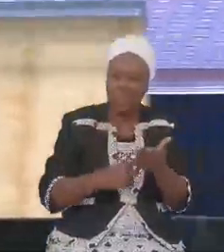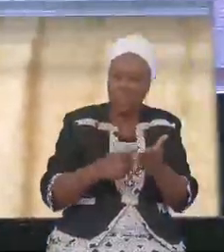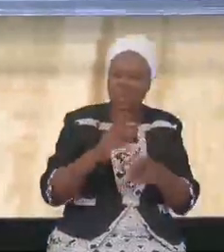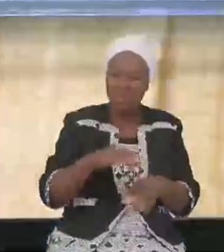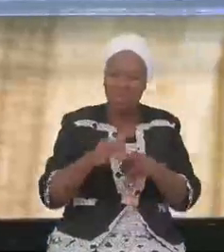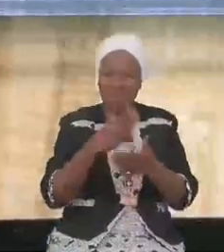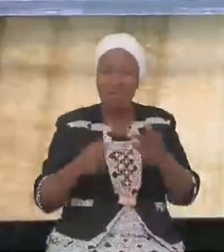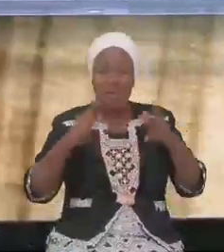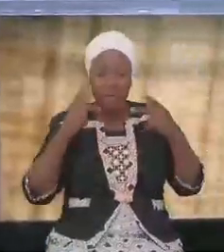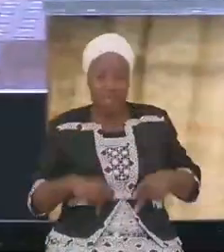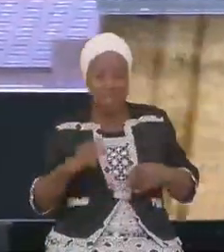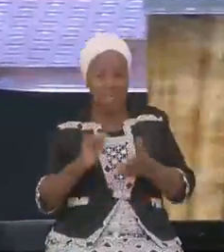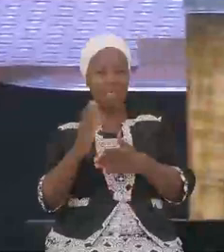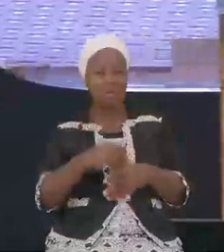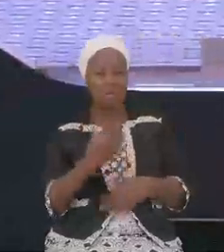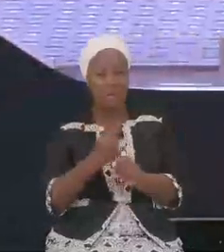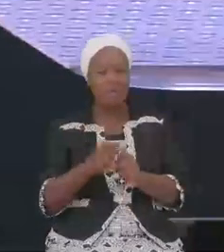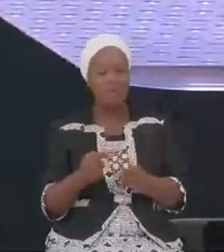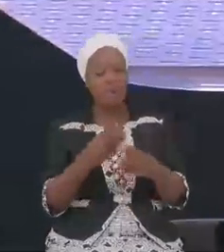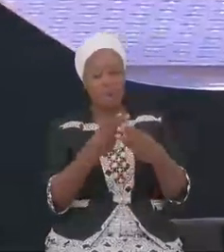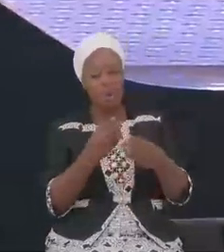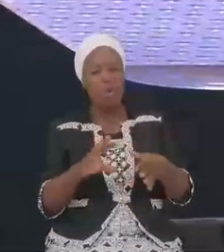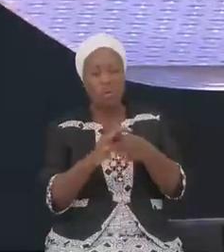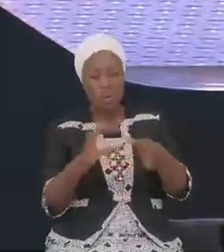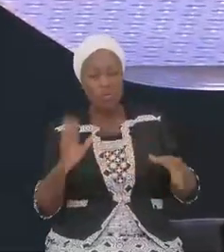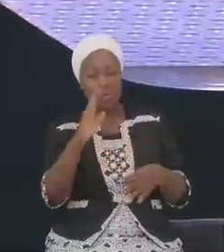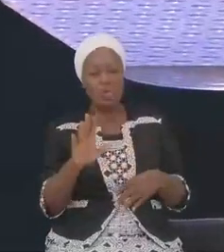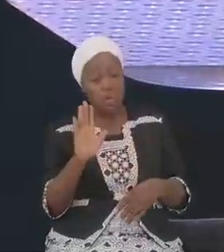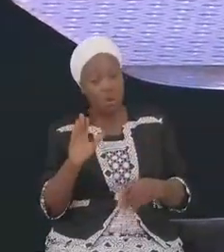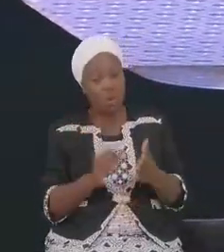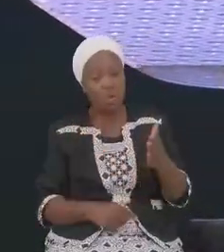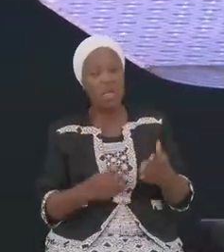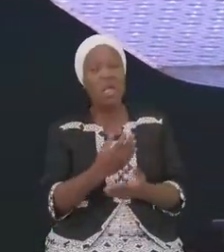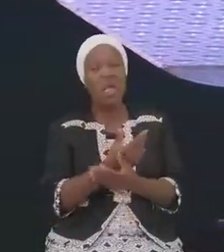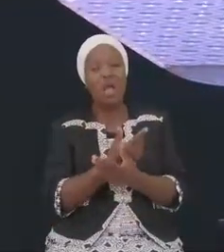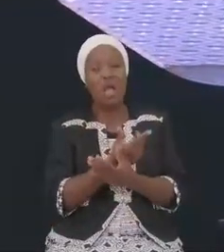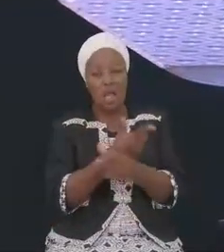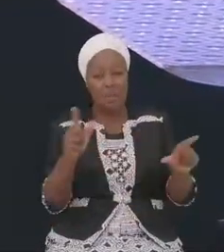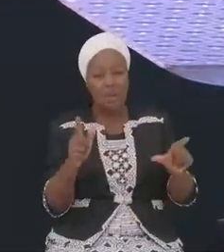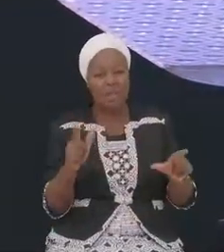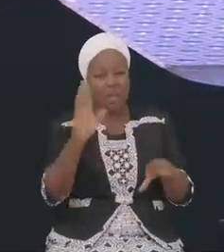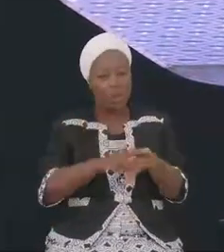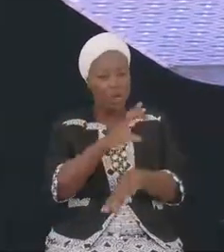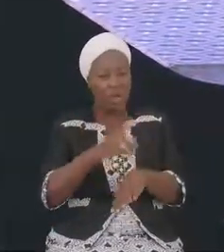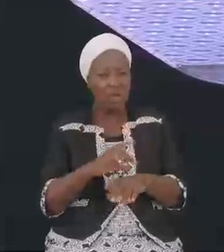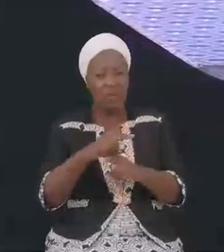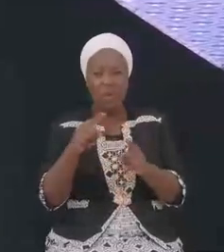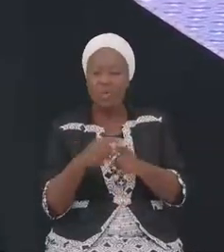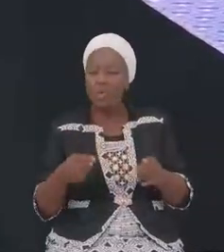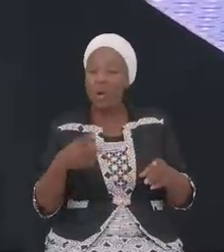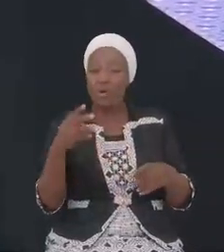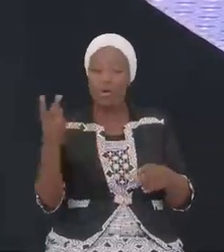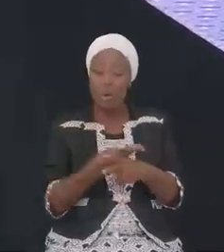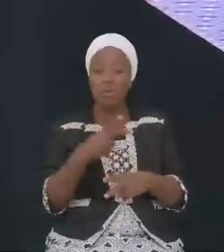perdre ta liberté sur terre. Parce que lorsque nous sommes notre pire ennemi, il n'y a personne qui puisse vous détruire si vous ne vous êtes pas